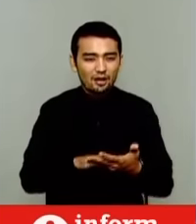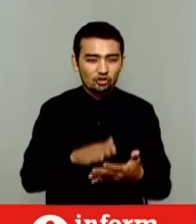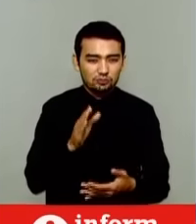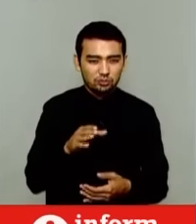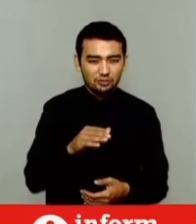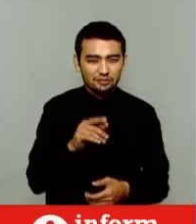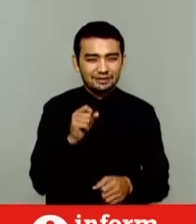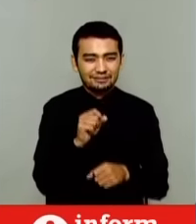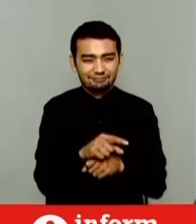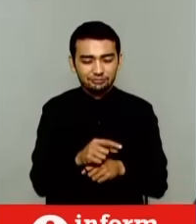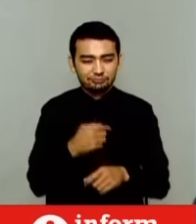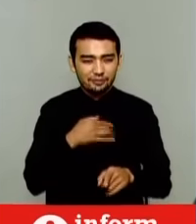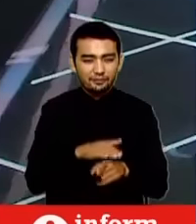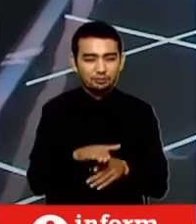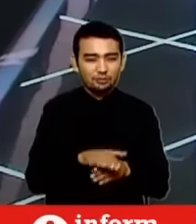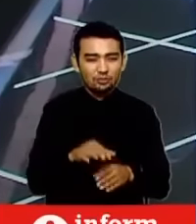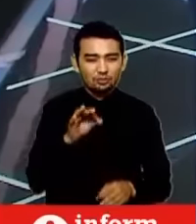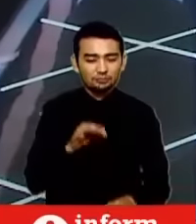поставленных задач.